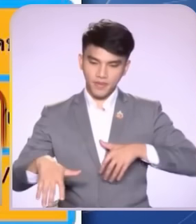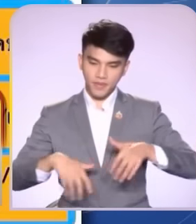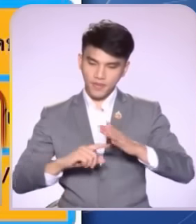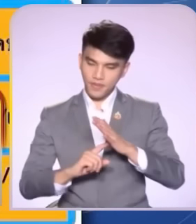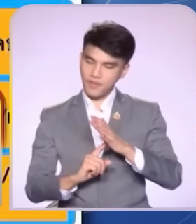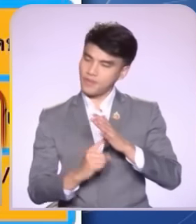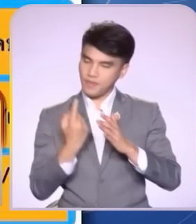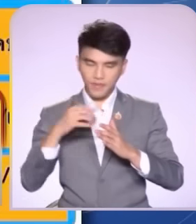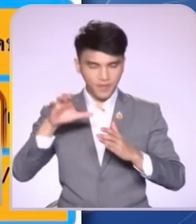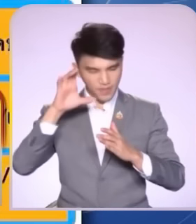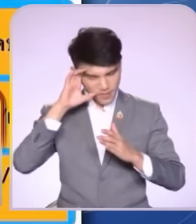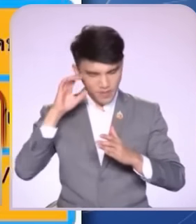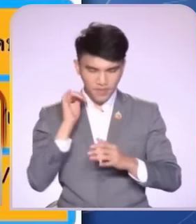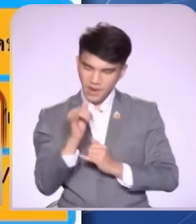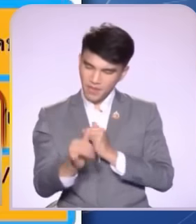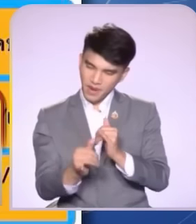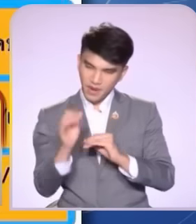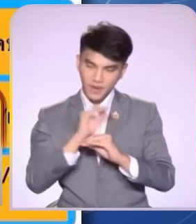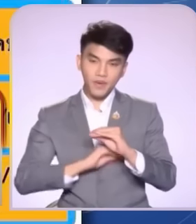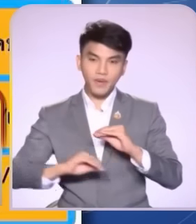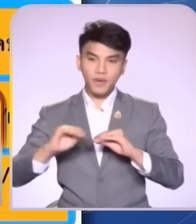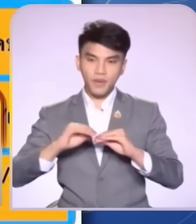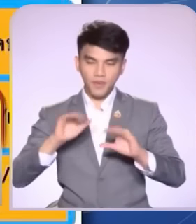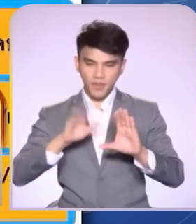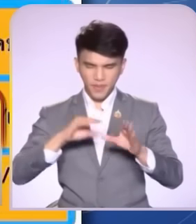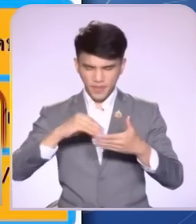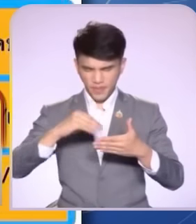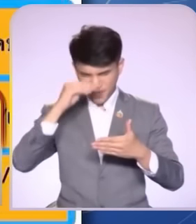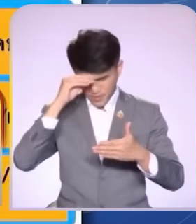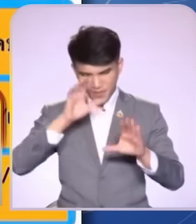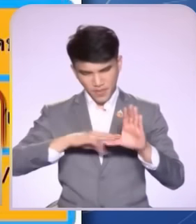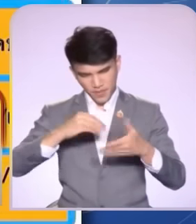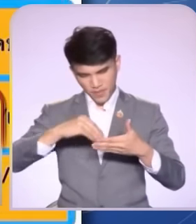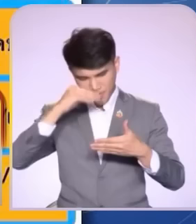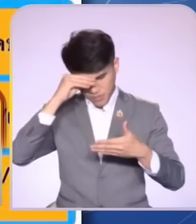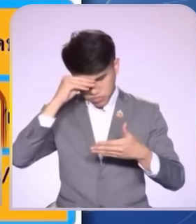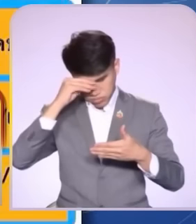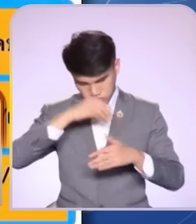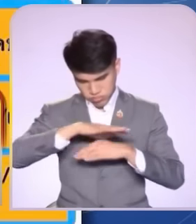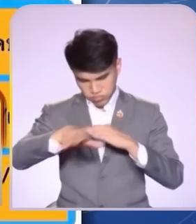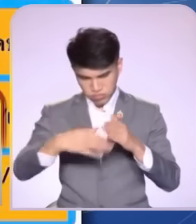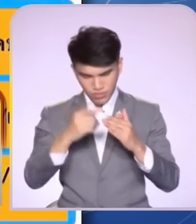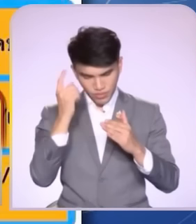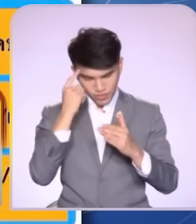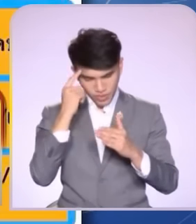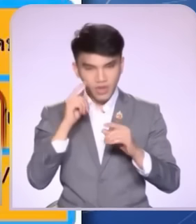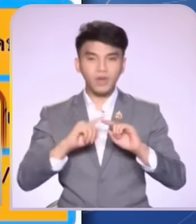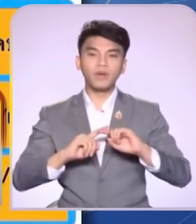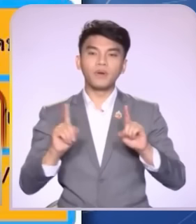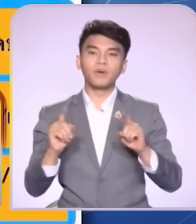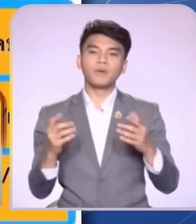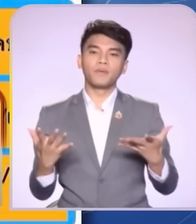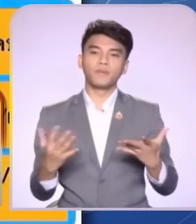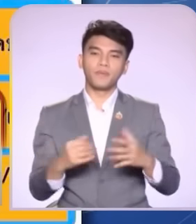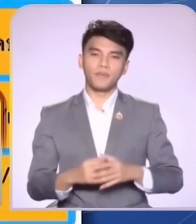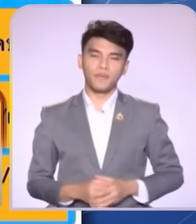นเริ่มเชื่อเริ่มเข้ามาเยอะขึ้นเยอะขึ้นมาลงสมัครเรียนก็สอนเบสิกทั่วไปที่ทุกคนรู้อยู่แล้วแต่เขาบอกว่